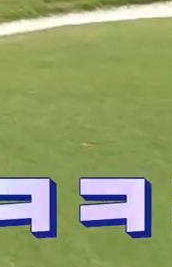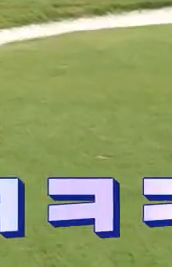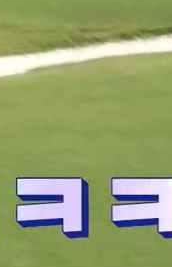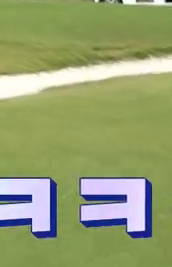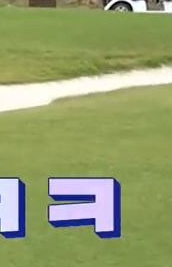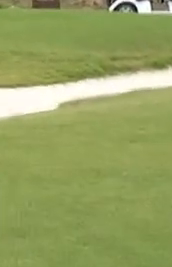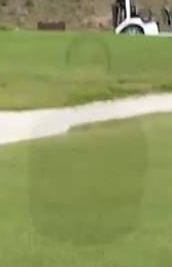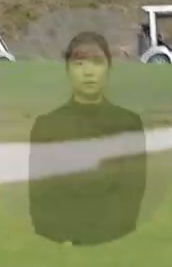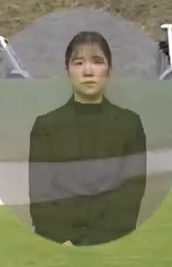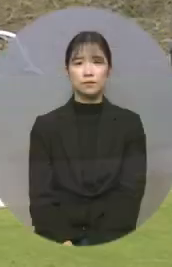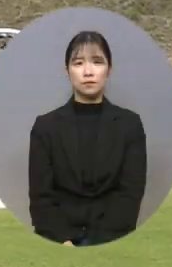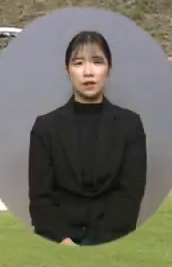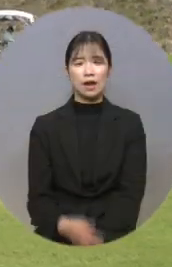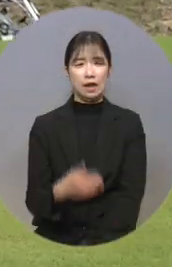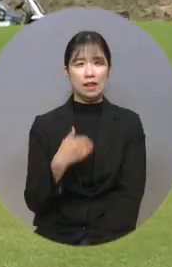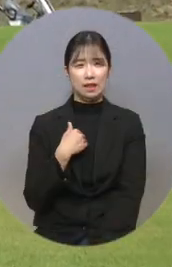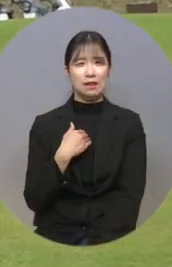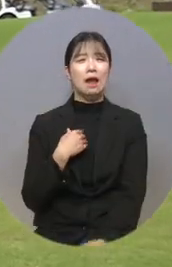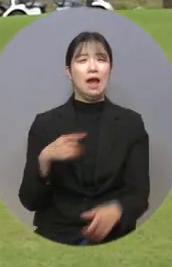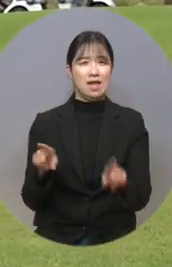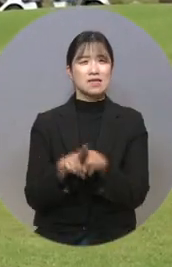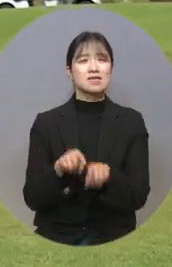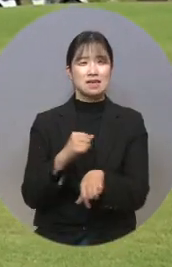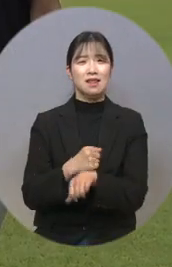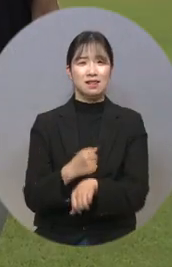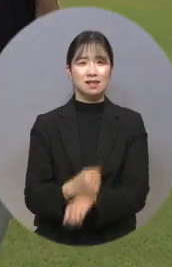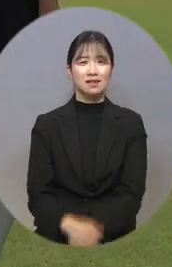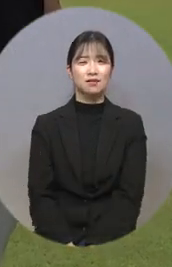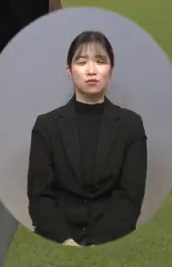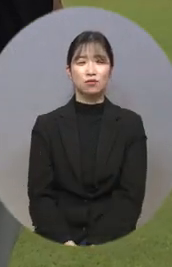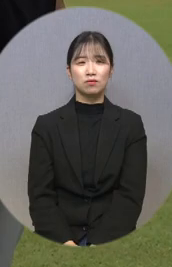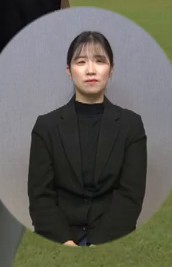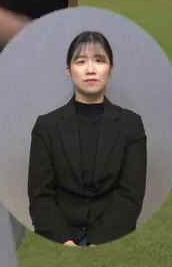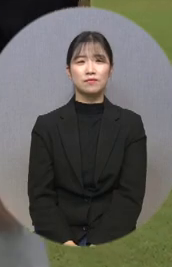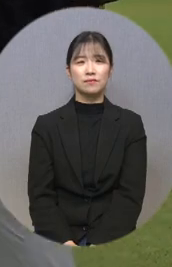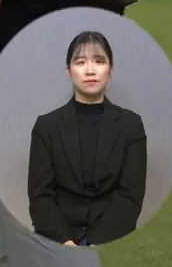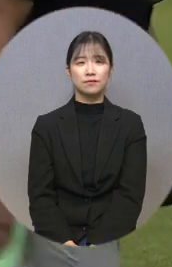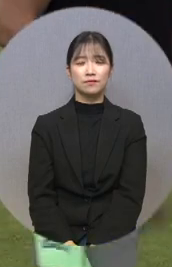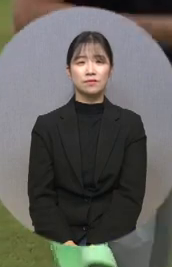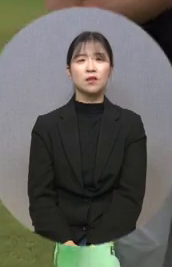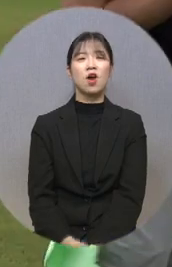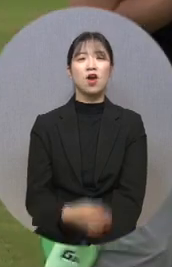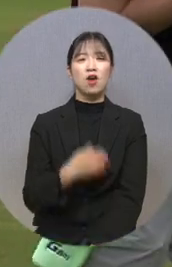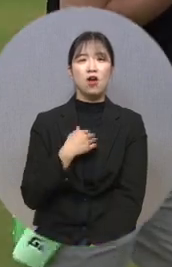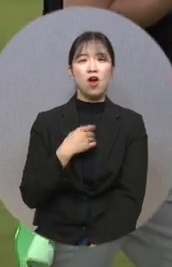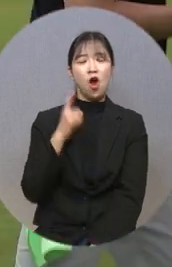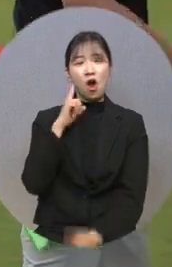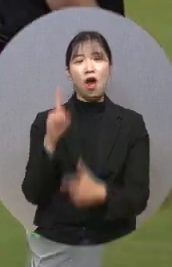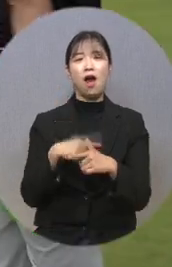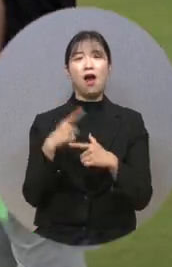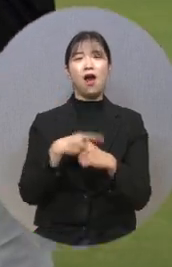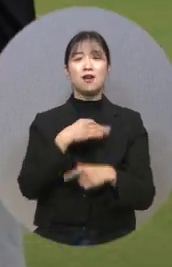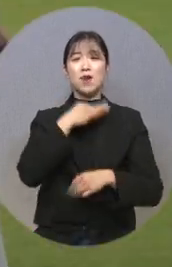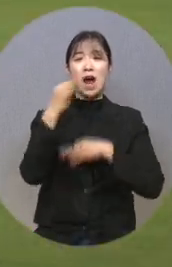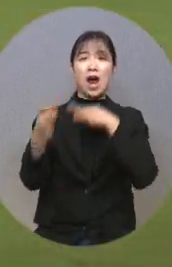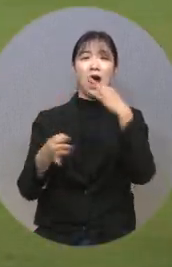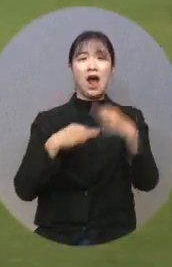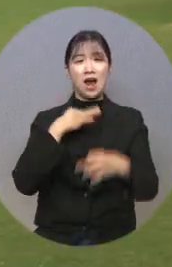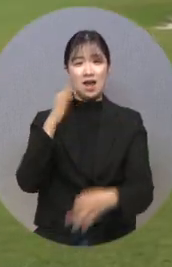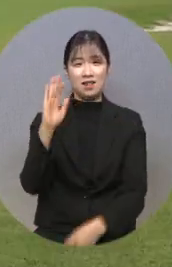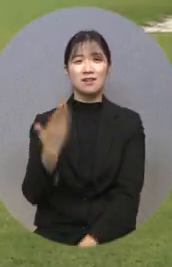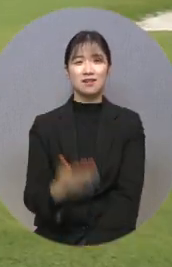나까지 같이 했다냐? 너무 좋아요. 와! 소리를 질렀다. 나이스다, 양!